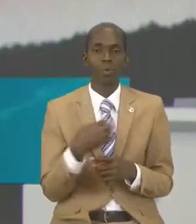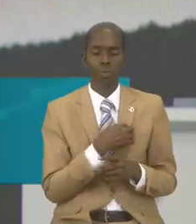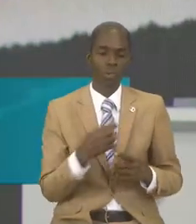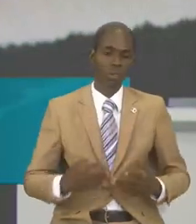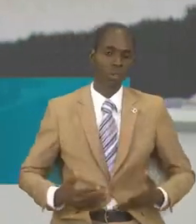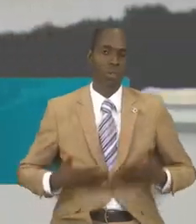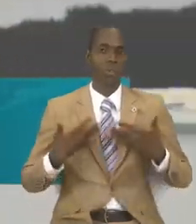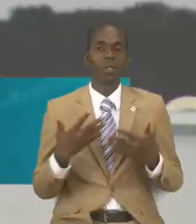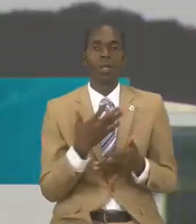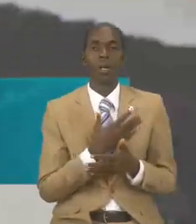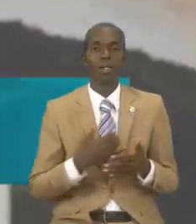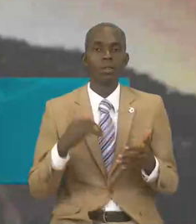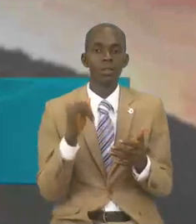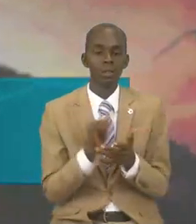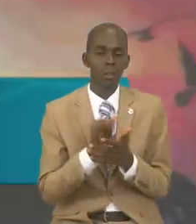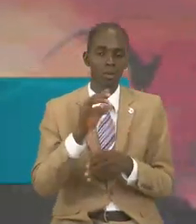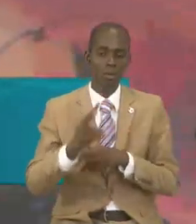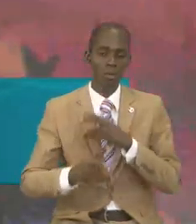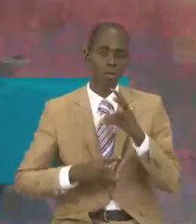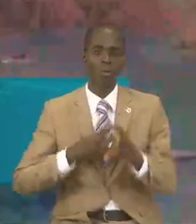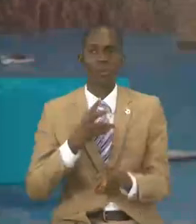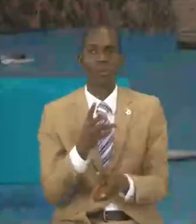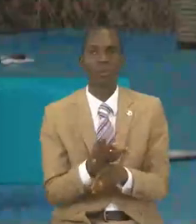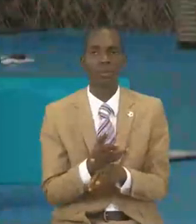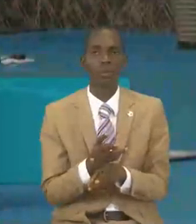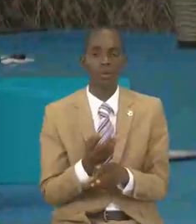vivons. Et ce monde,